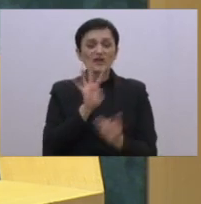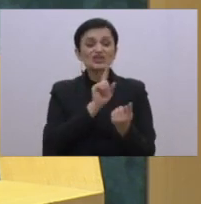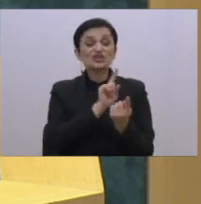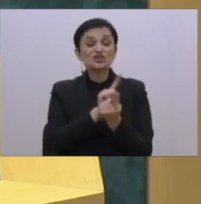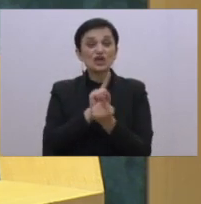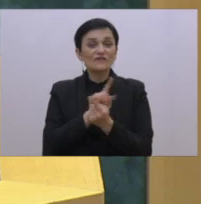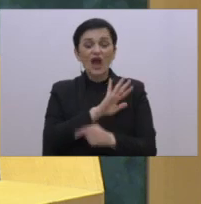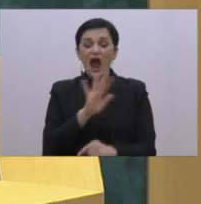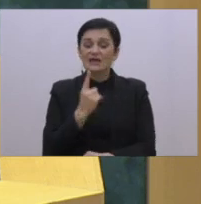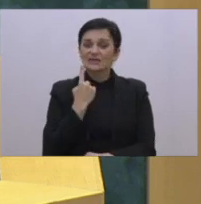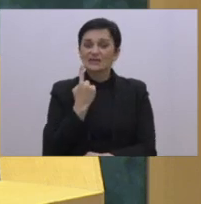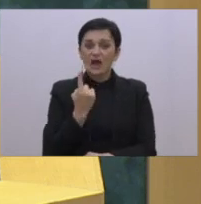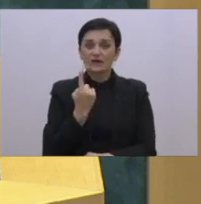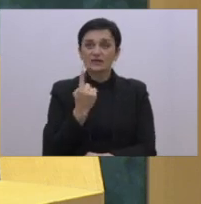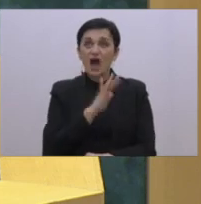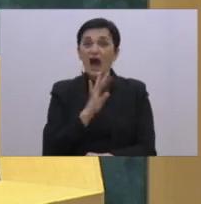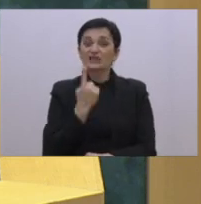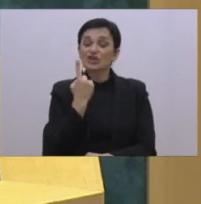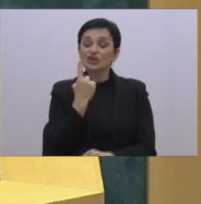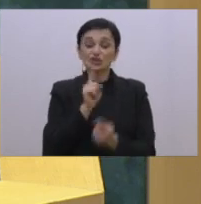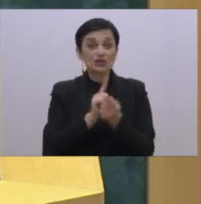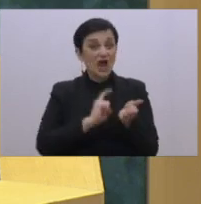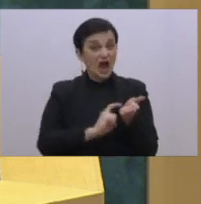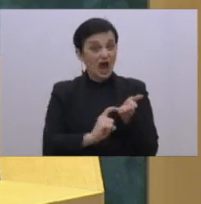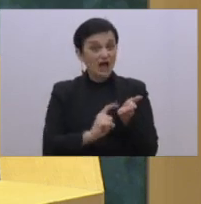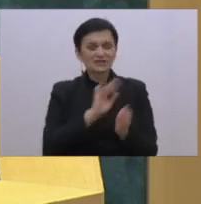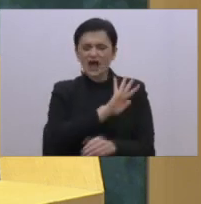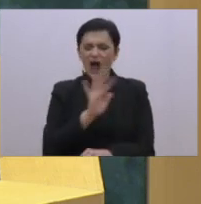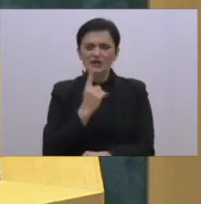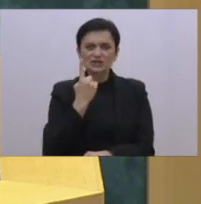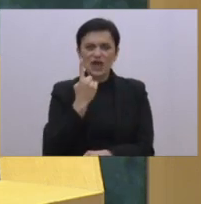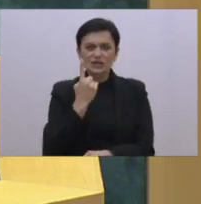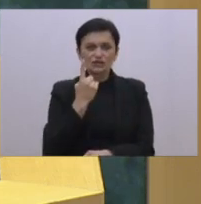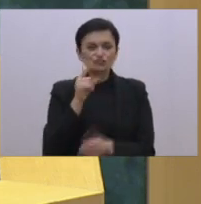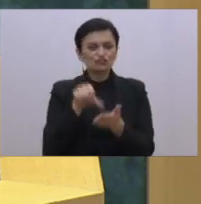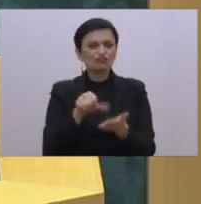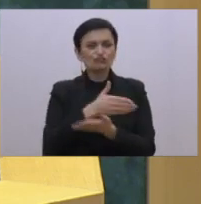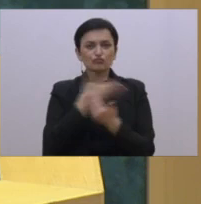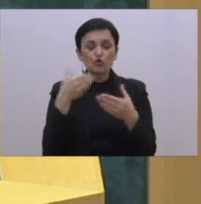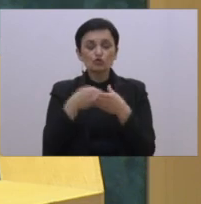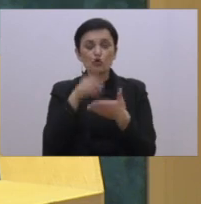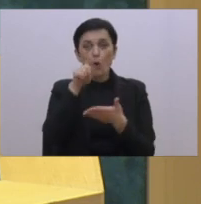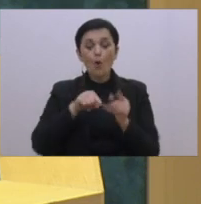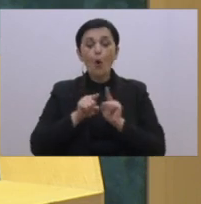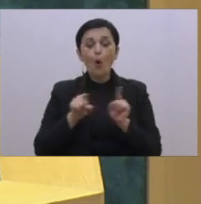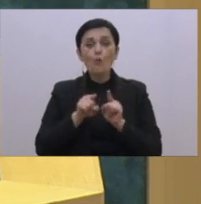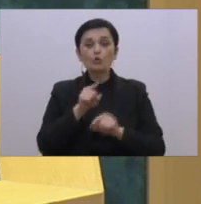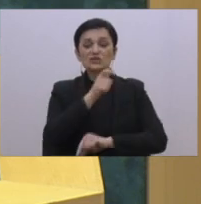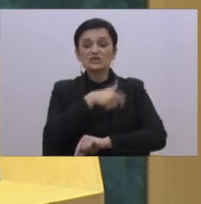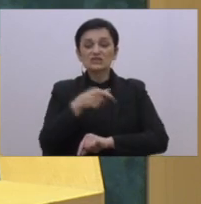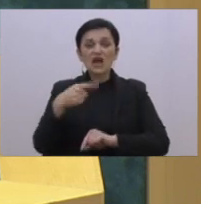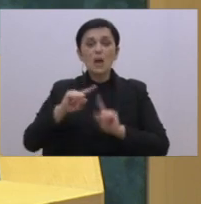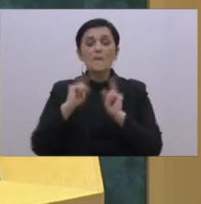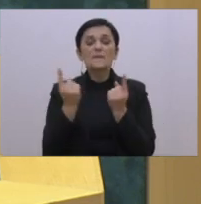შეხვედრიდან არც ერთ შეხვედრას ხაზს უსვამ, არცერთს არ დასწრებია დობის ჯგუფის ოპოზიციური წევრი